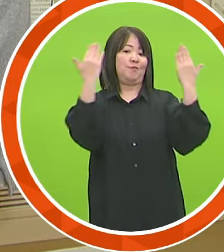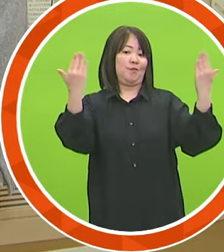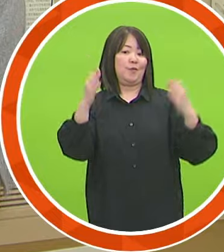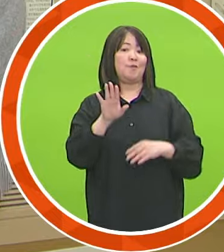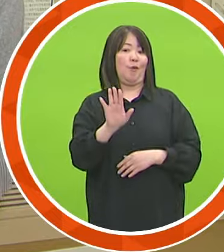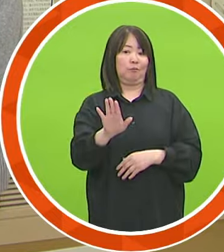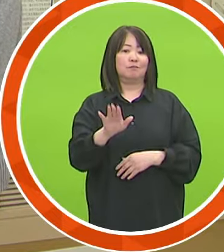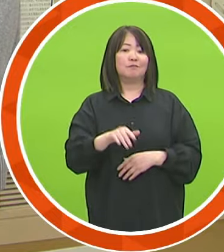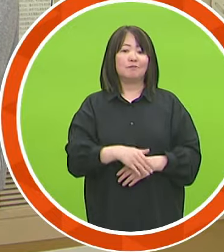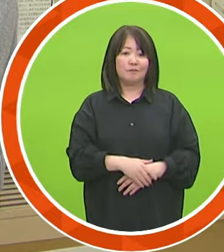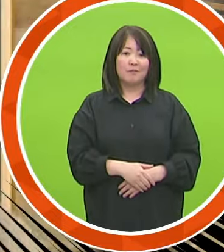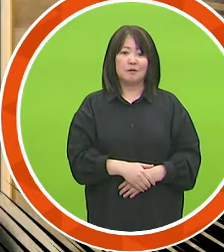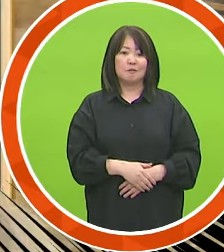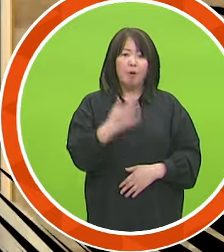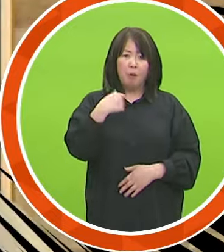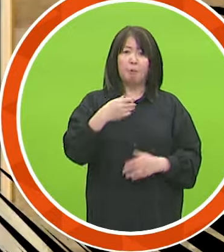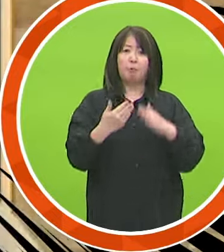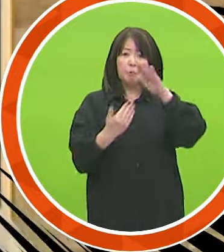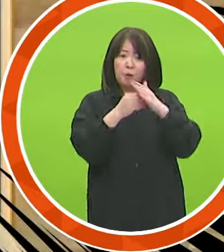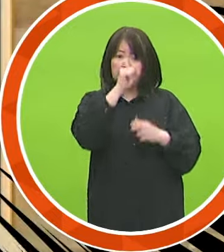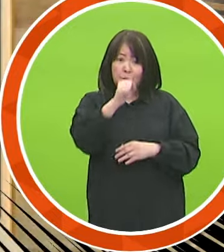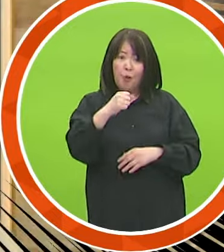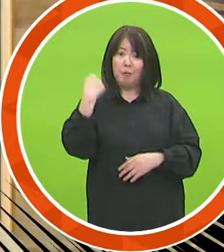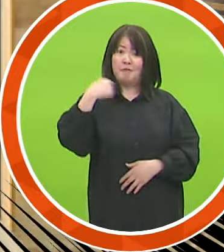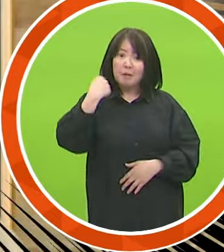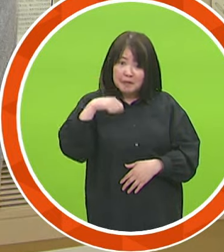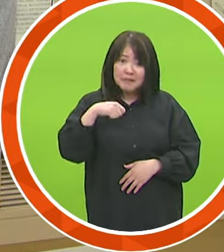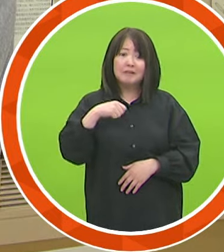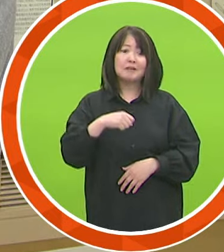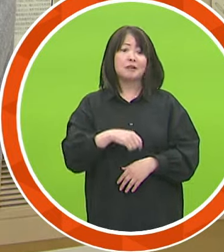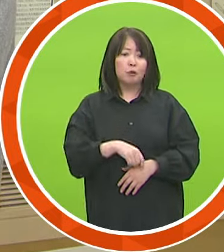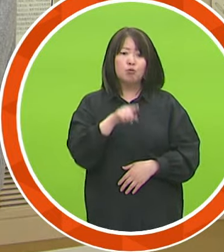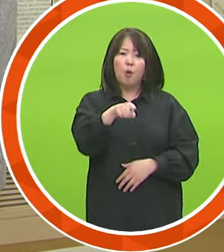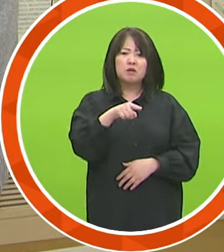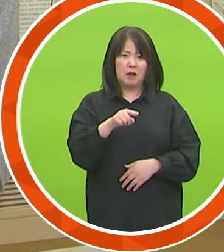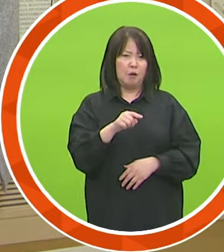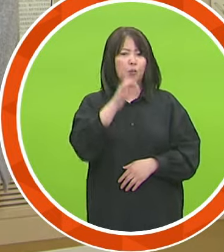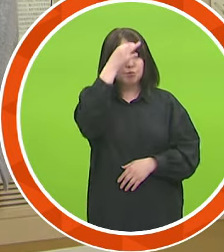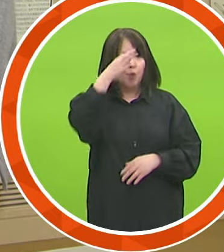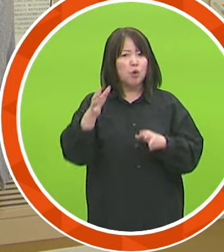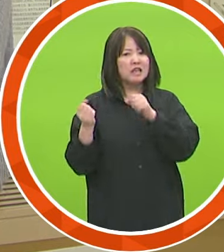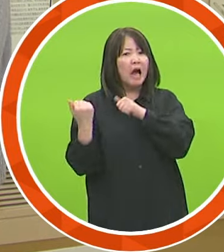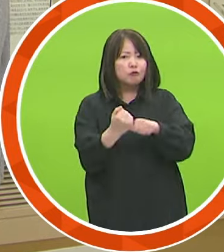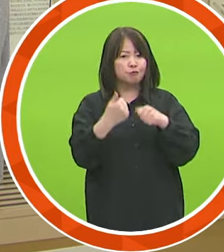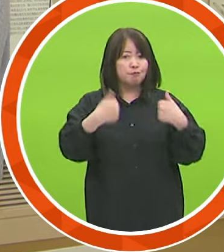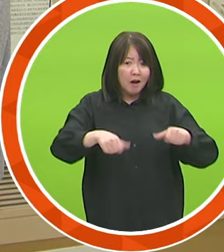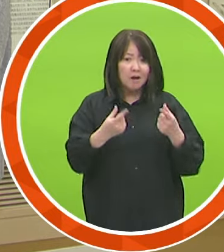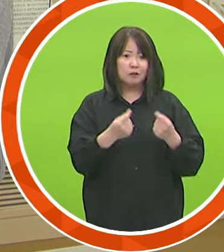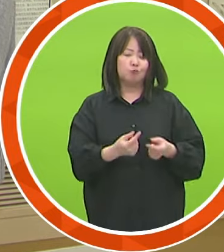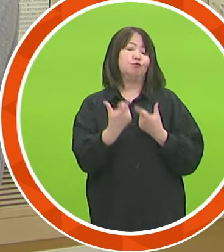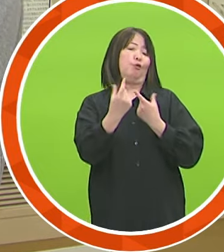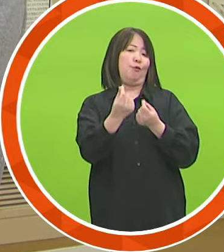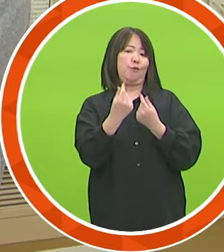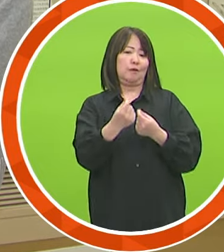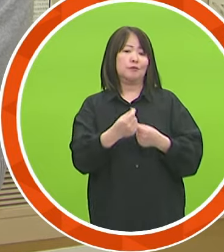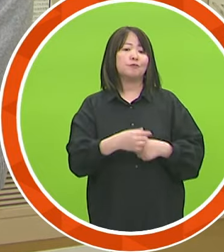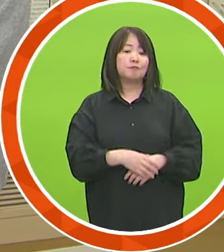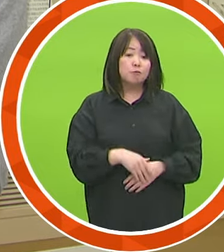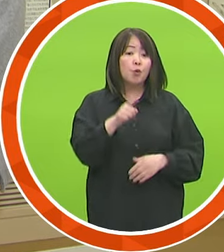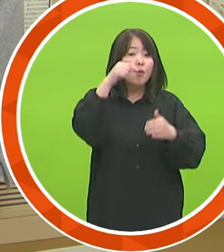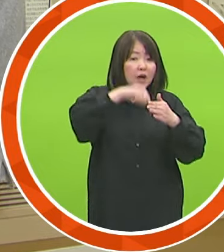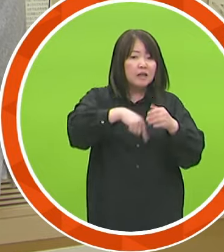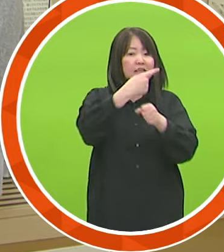示も行っています。 マイベストオブミナミ、それってプロ野球のオールスターみたいなものですか。 そうです。その上位の